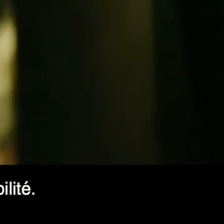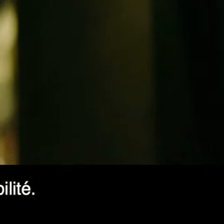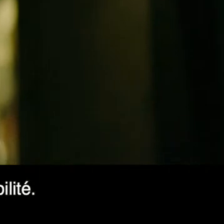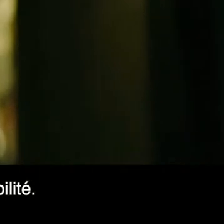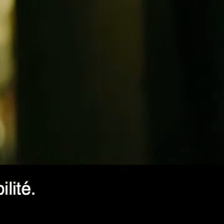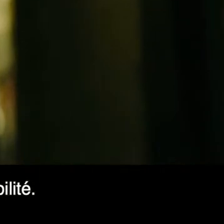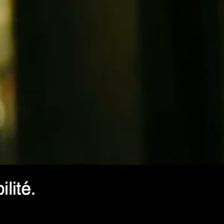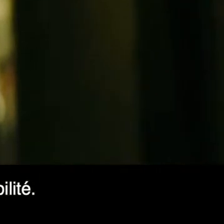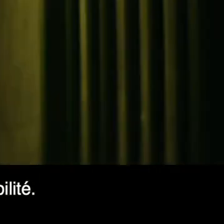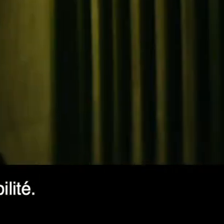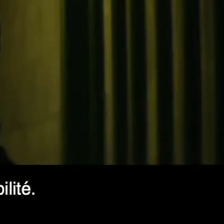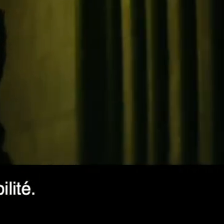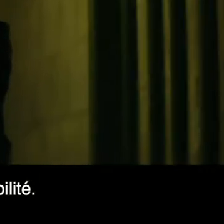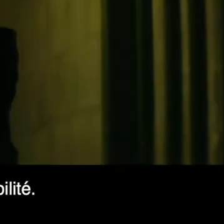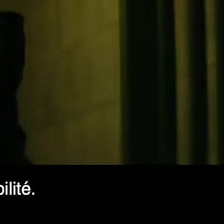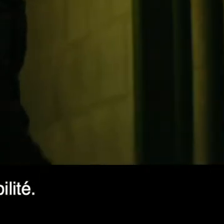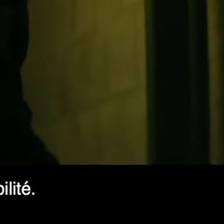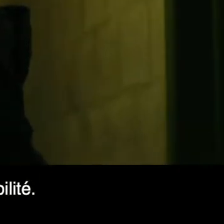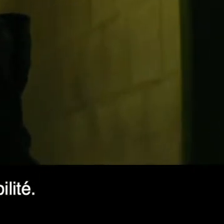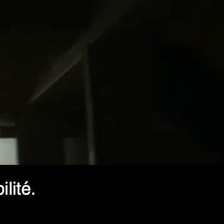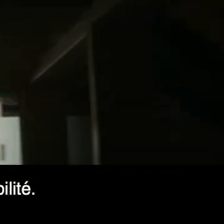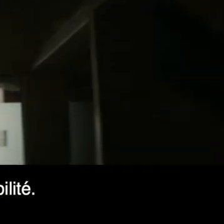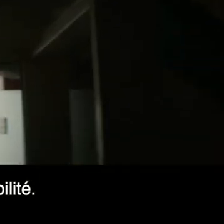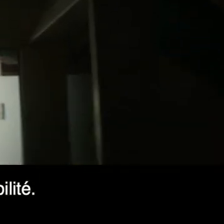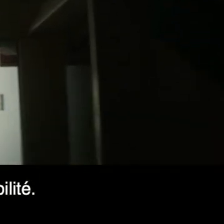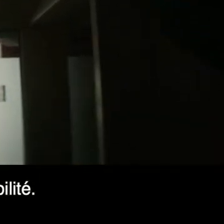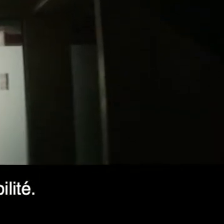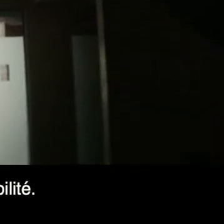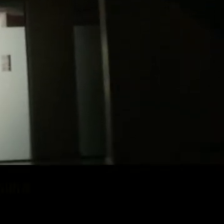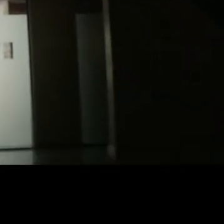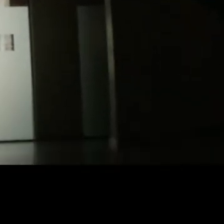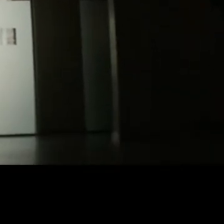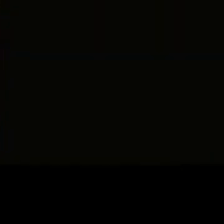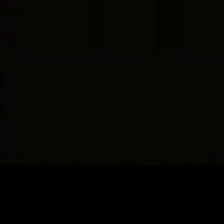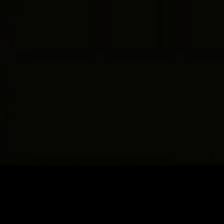Chacun a un rôle à jouer, une responsabilité.